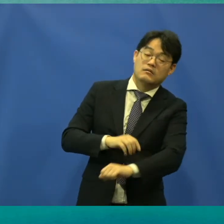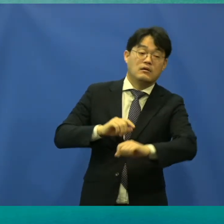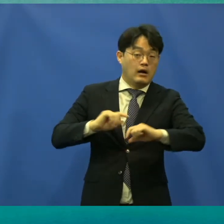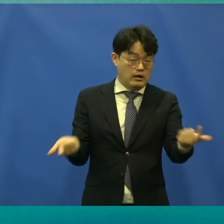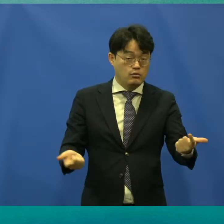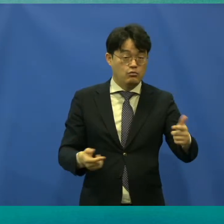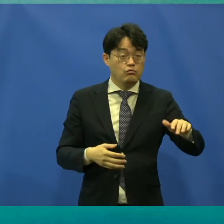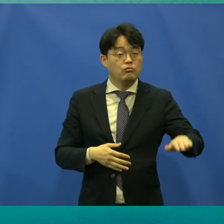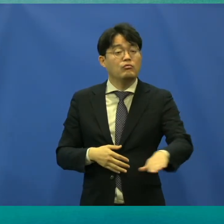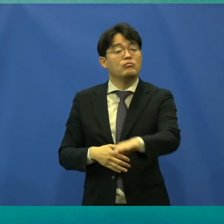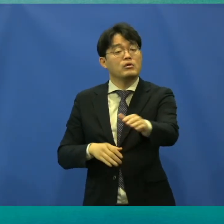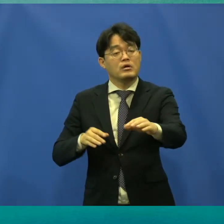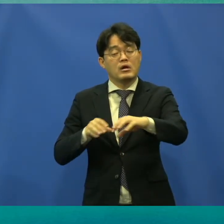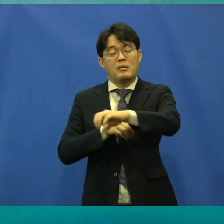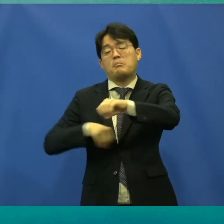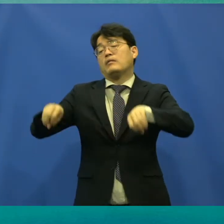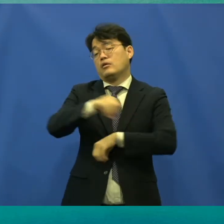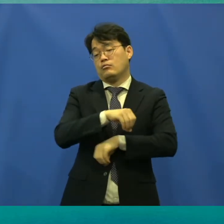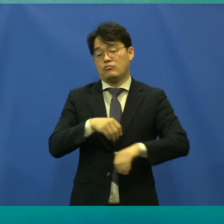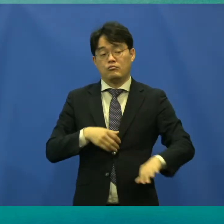하나님은 늘 뒤수습하십니다.